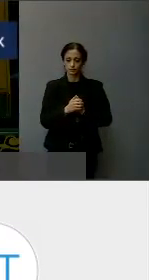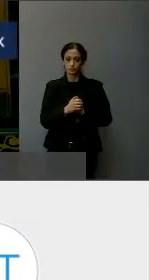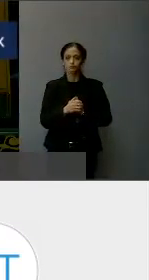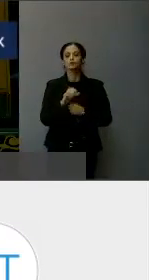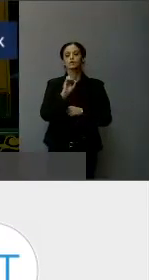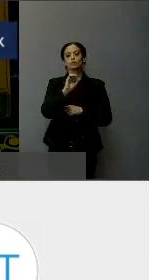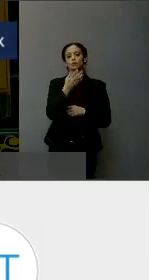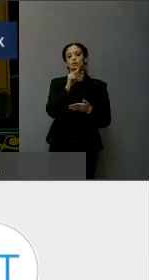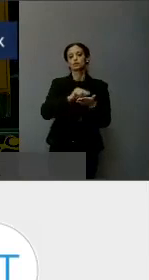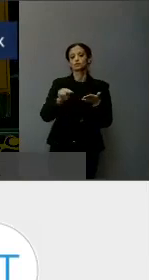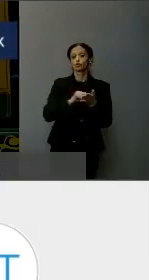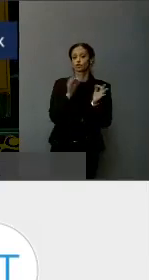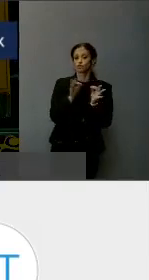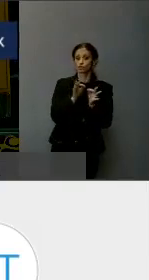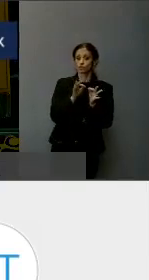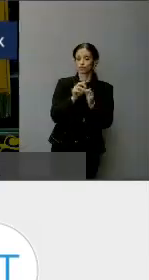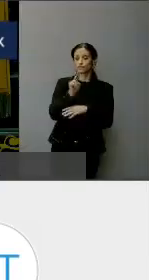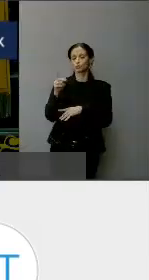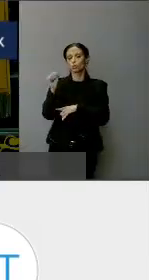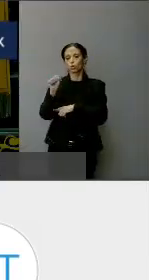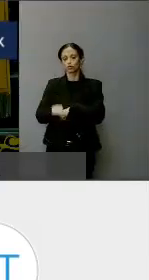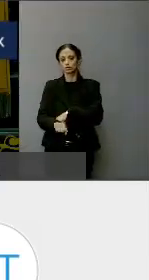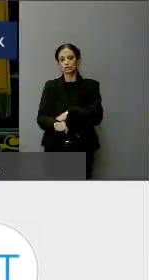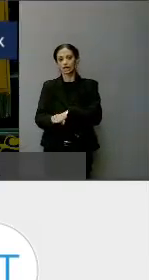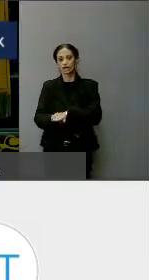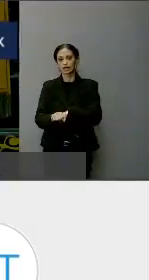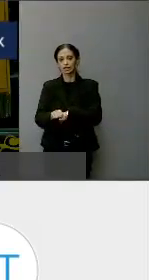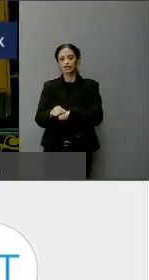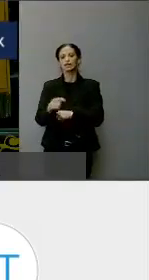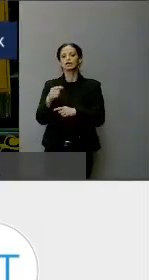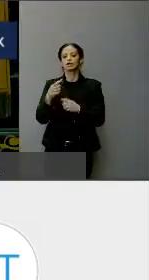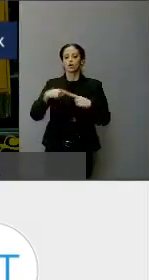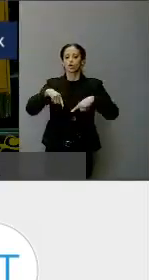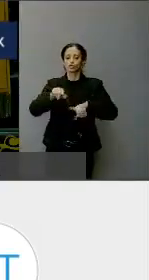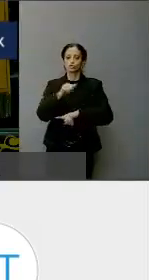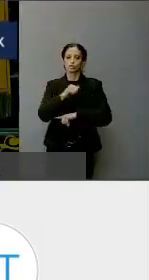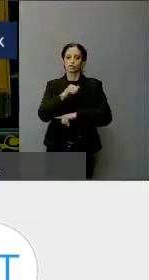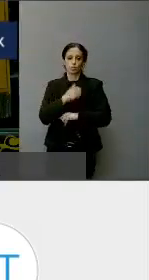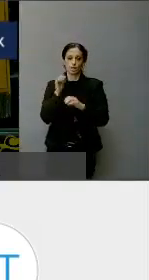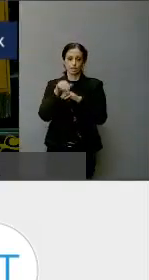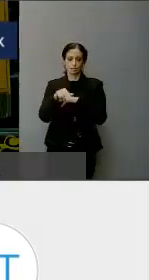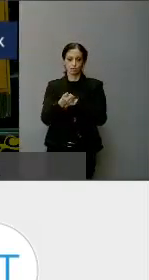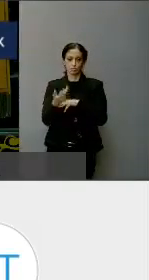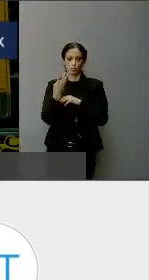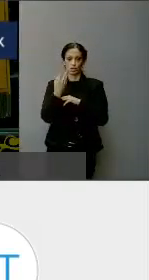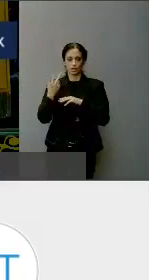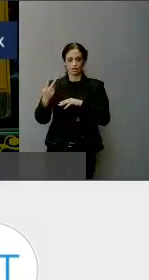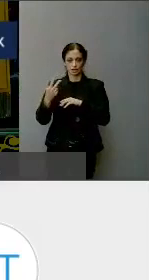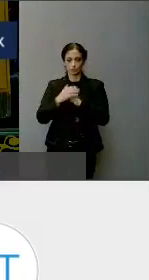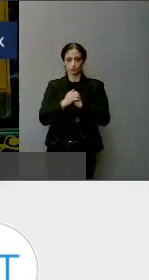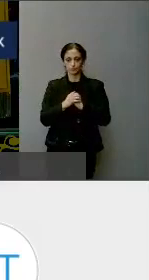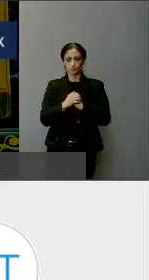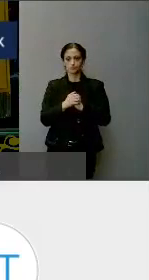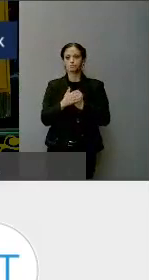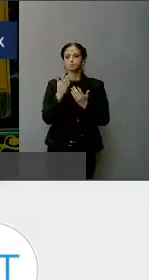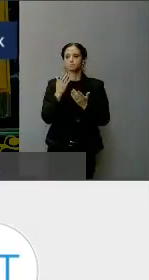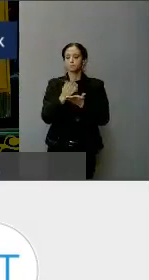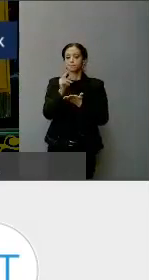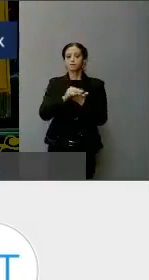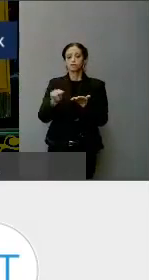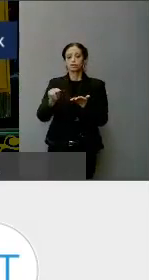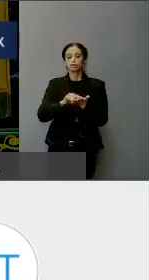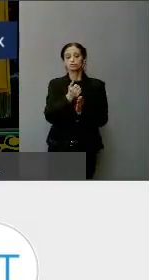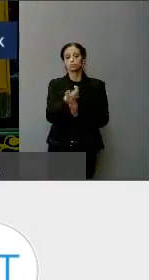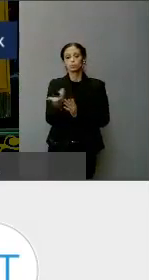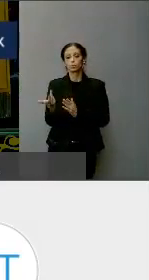15 voti favorevoli 21 contrari su un numero 43 del consiglio comunale respinge ora in votazione